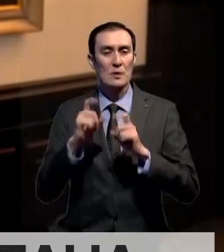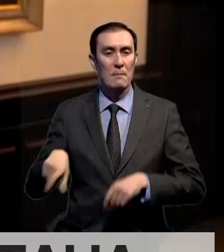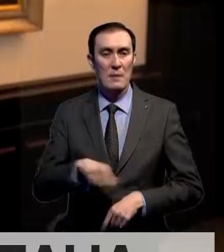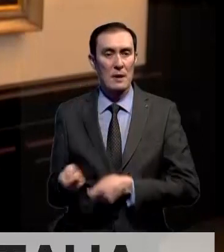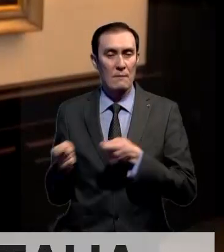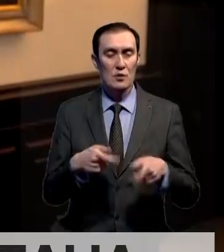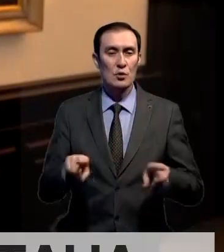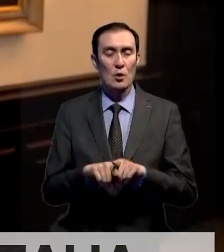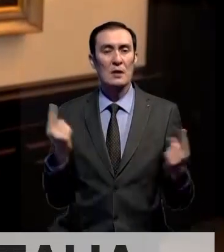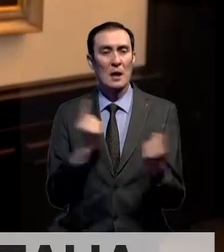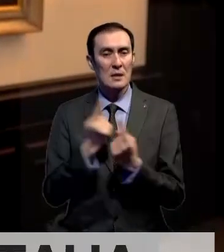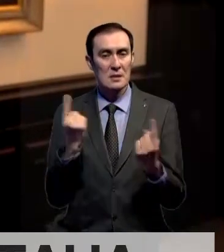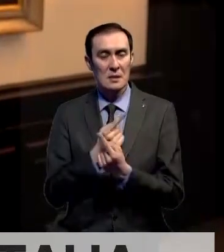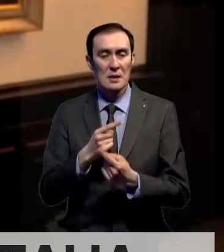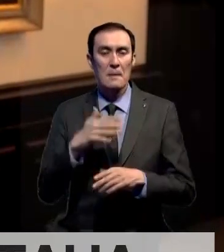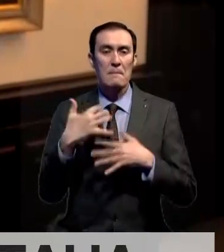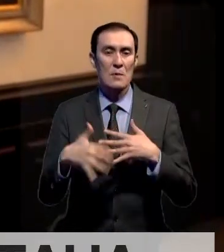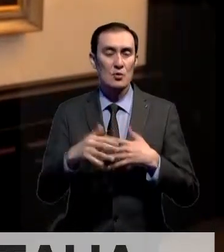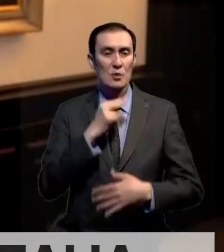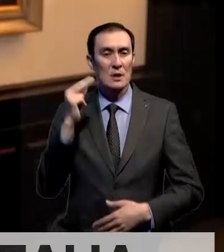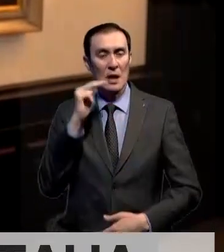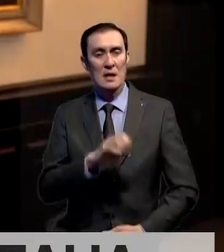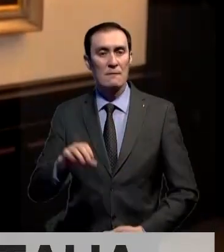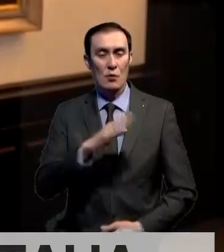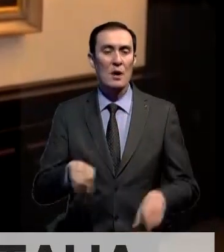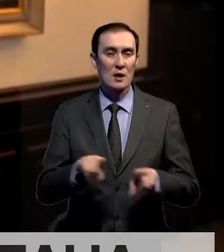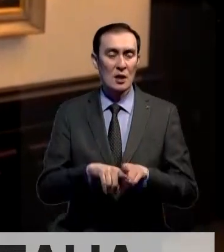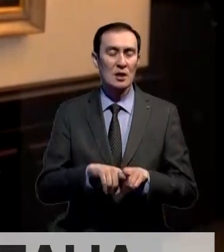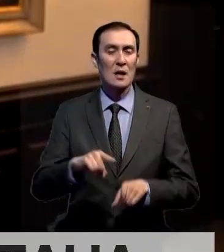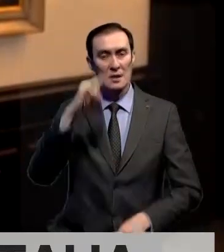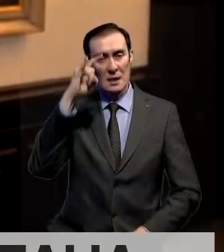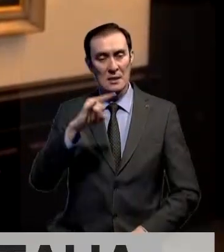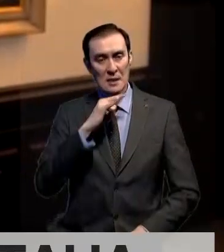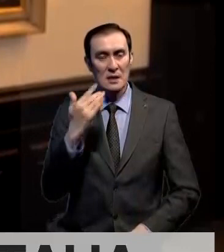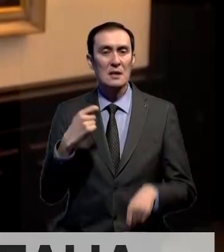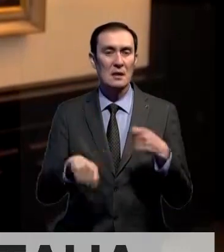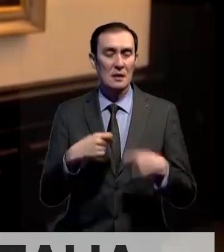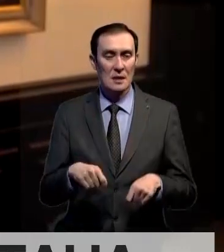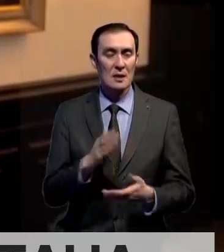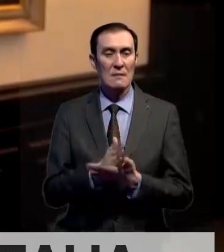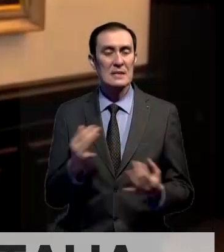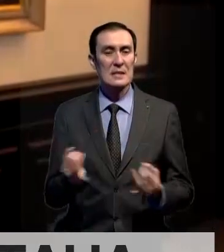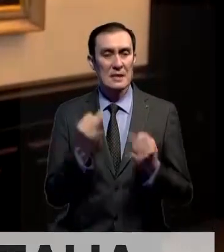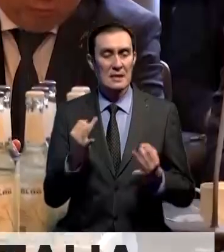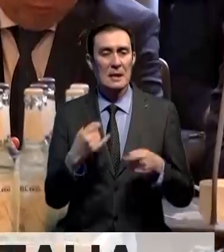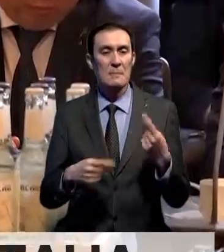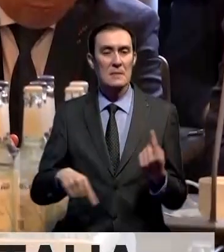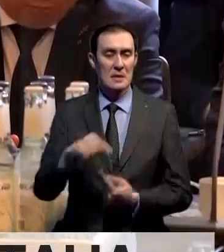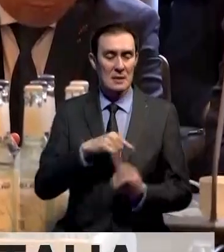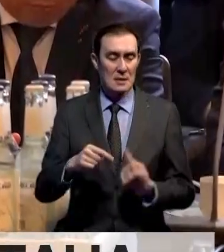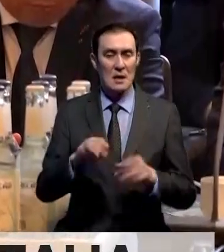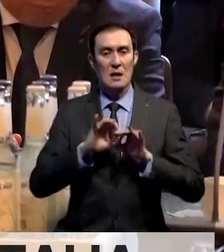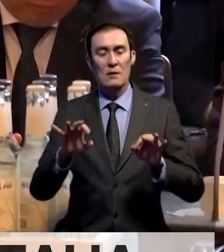И не только транзитные пути между Китаем и Европой, но и сам Казахстан, внутренний рынок, представляет интерес для бизнеса.